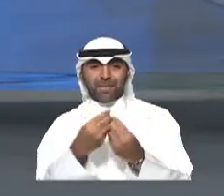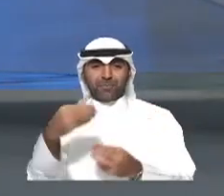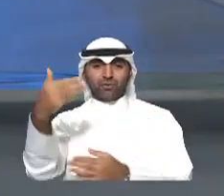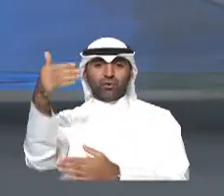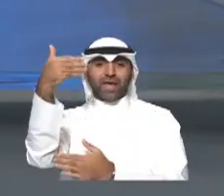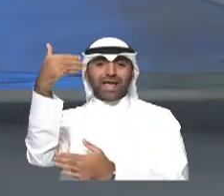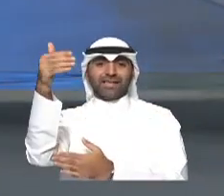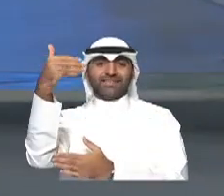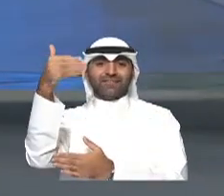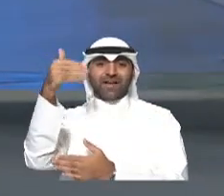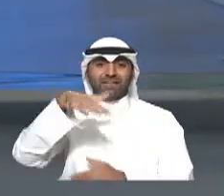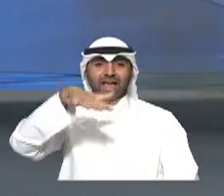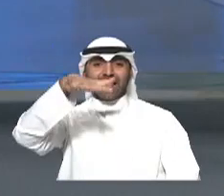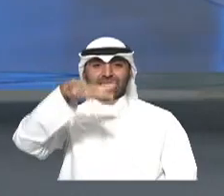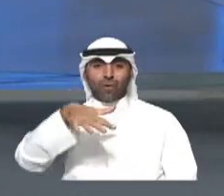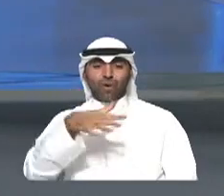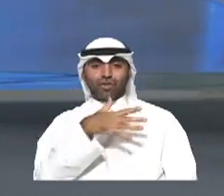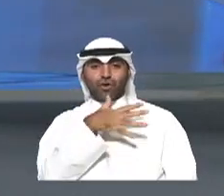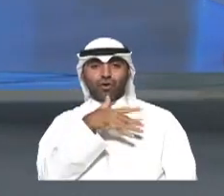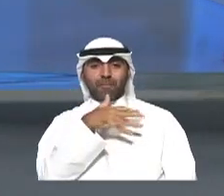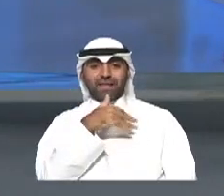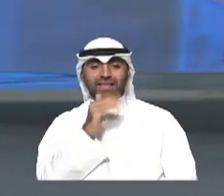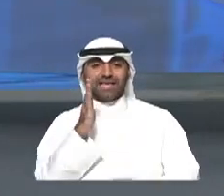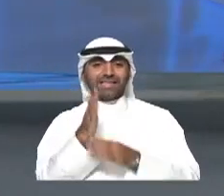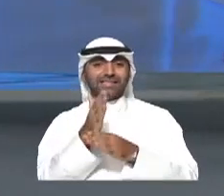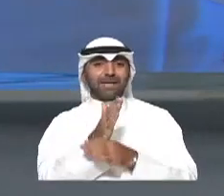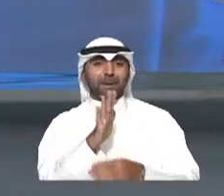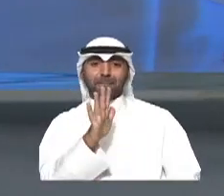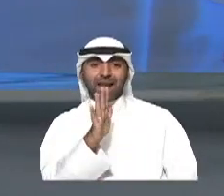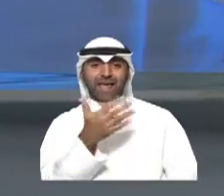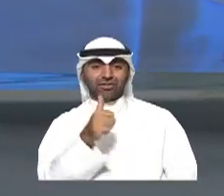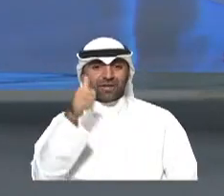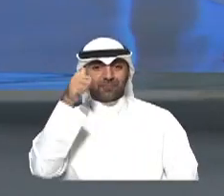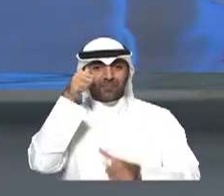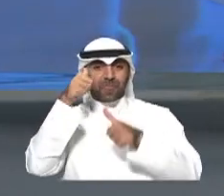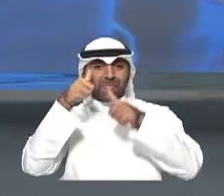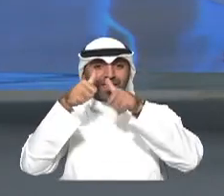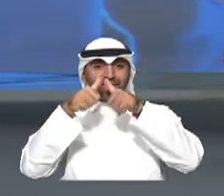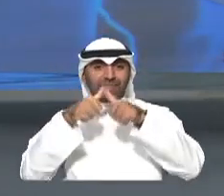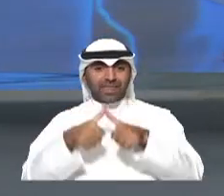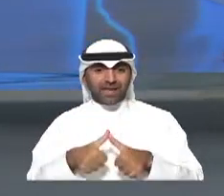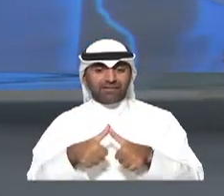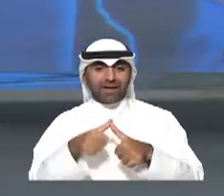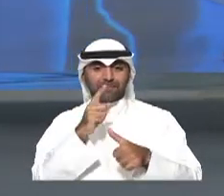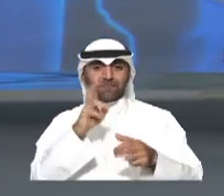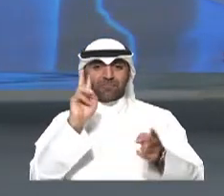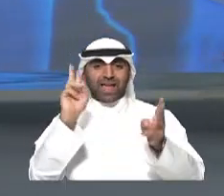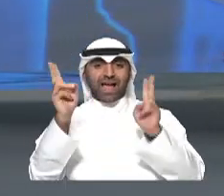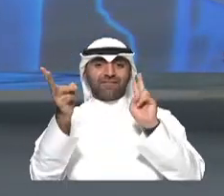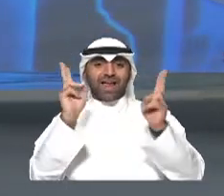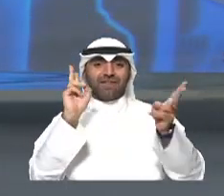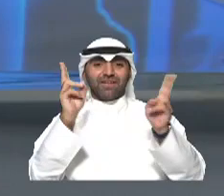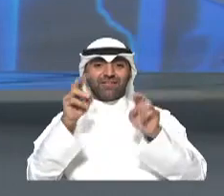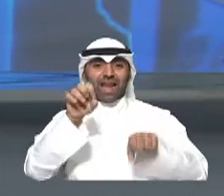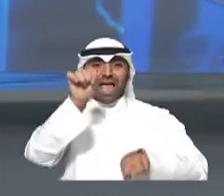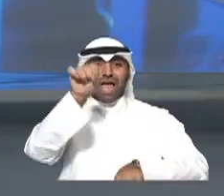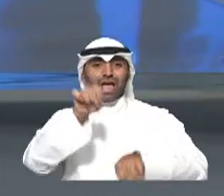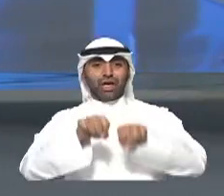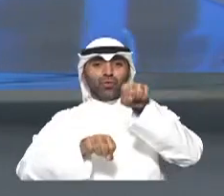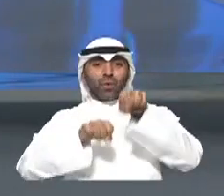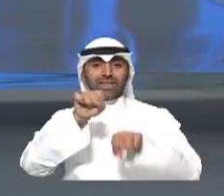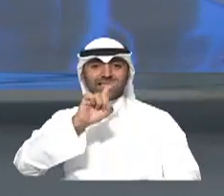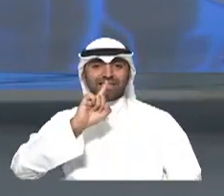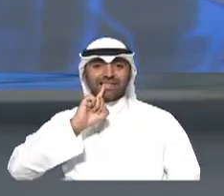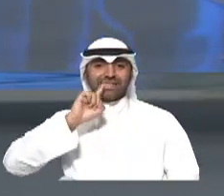لسلطنة عمان 52. حضر الحفل وزير الخارجية الشيخ سالم عبد الله الجابر الصباح وعدد من الشخصيات